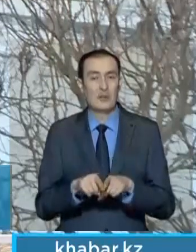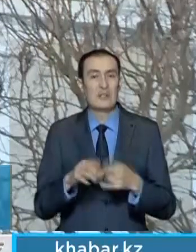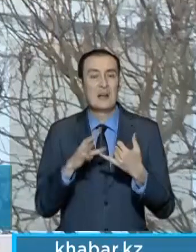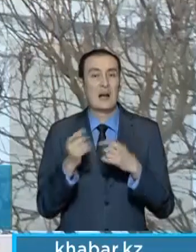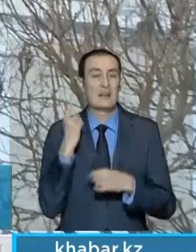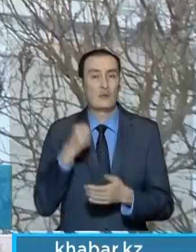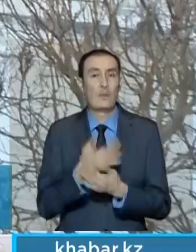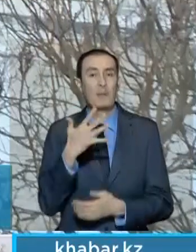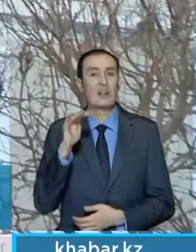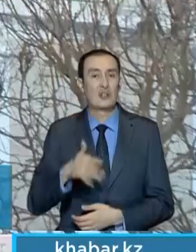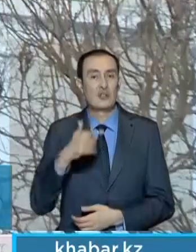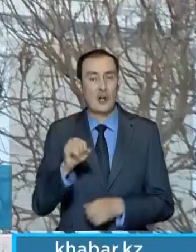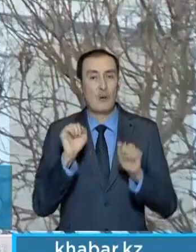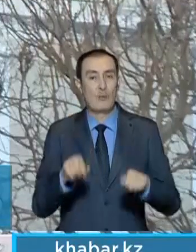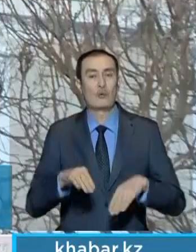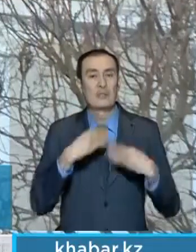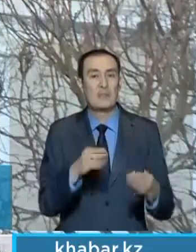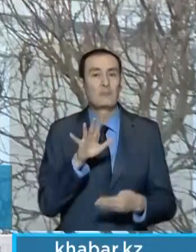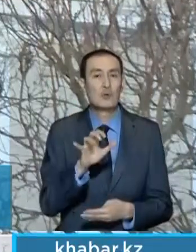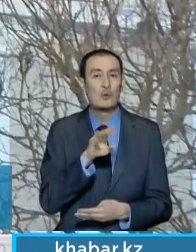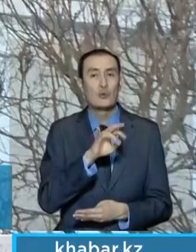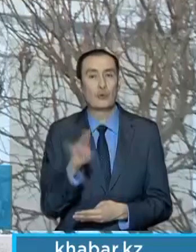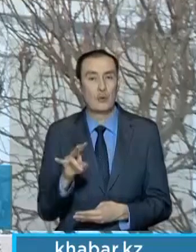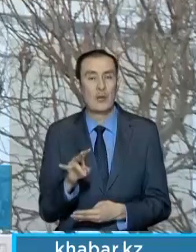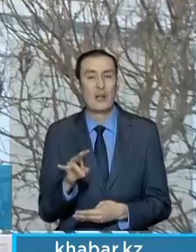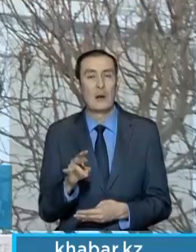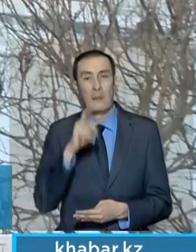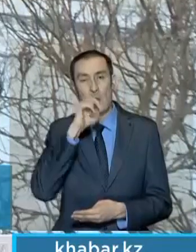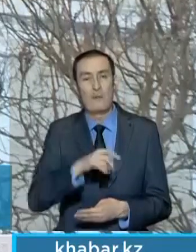наделом до 5000 гектаров могут сдать 500 тонн